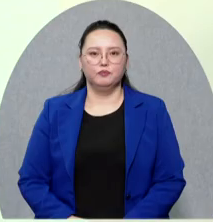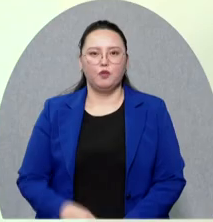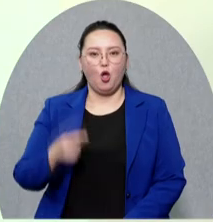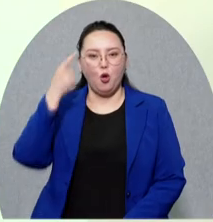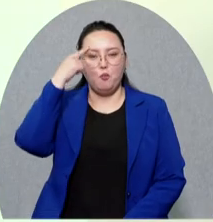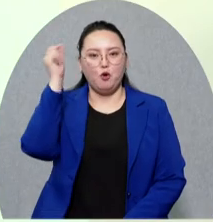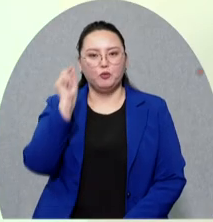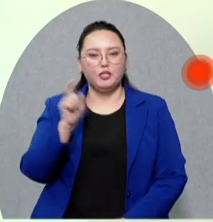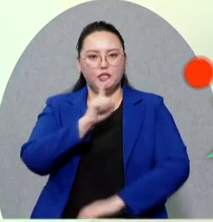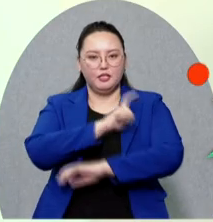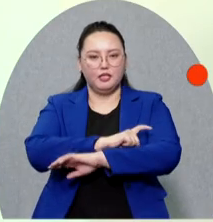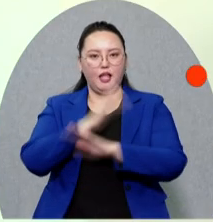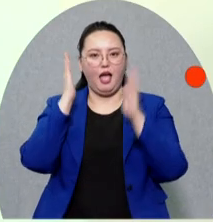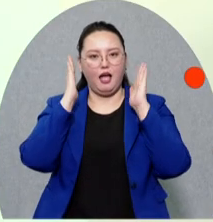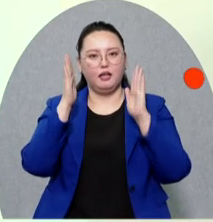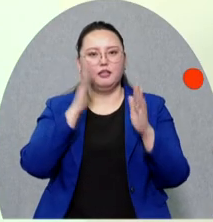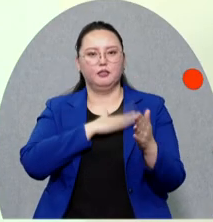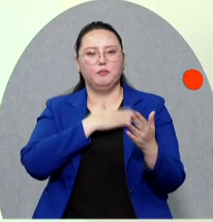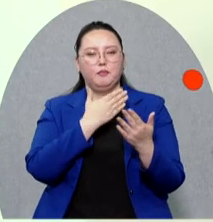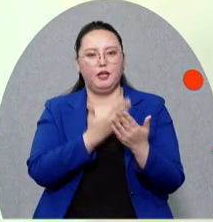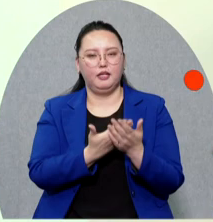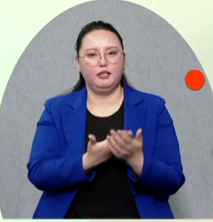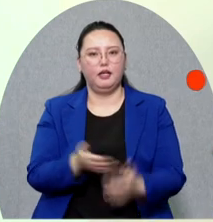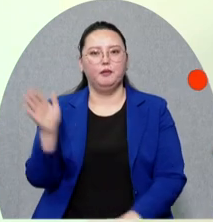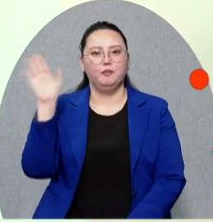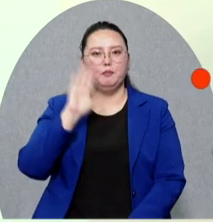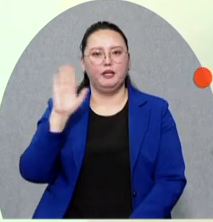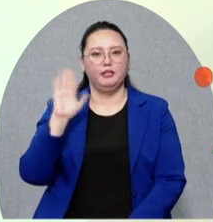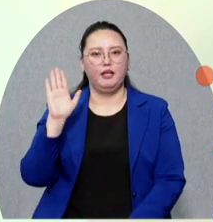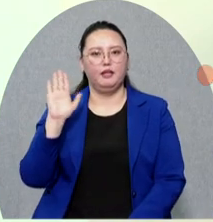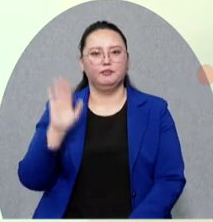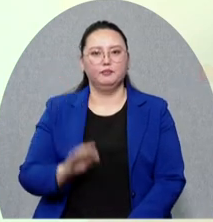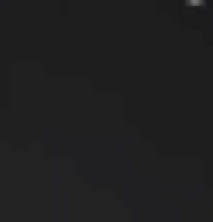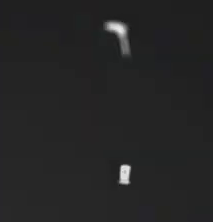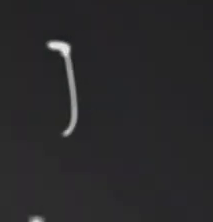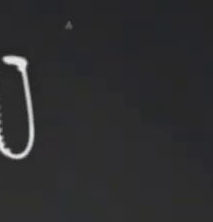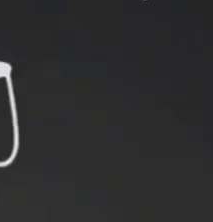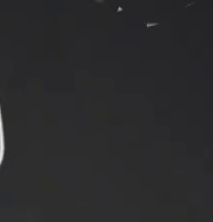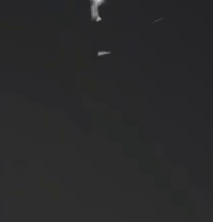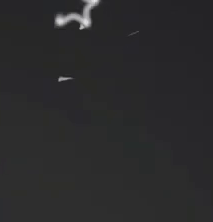Монгол бичгийн хичээлээ анхаар сонссон хүүхдүүдэд баярлалаа. Баяртай байна.